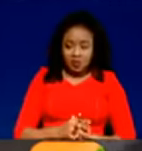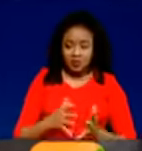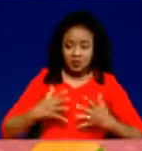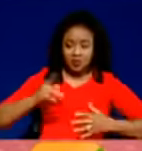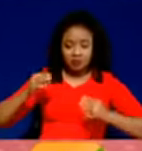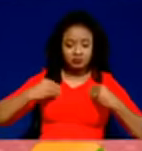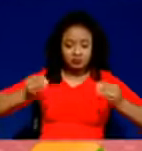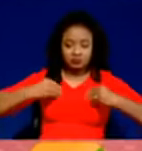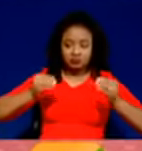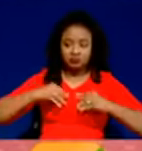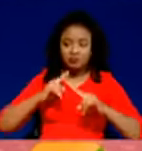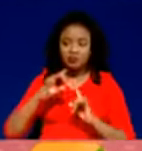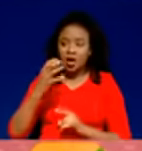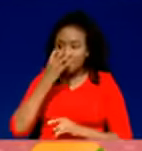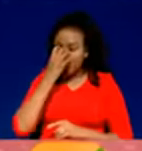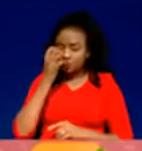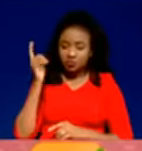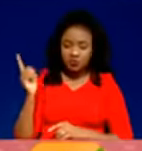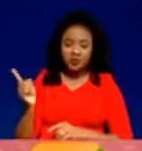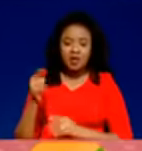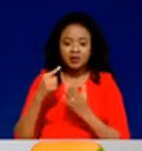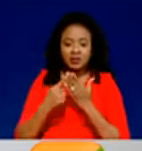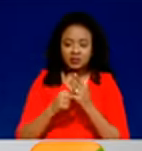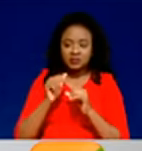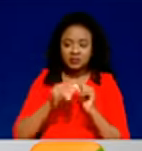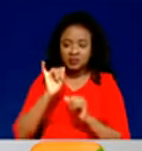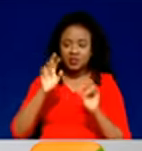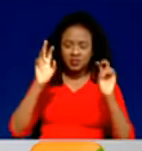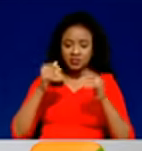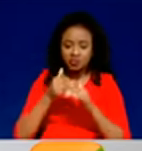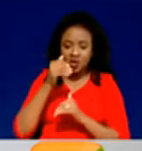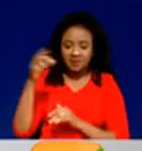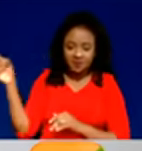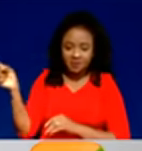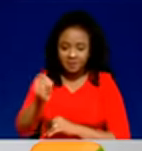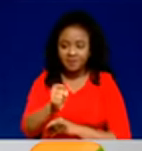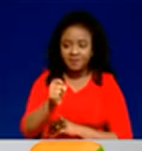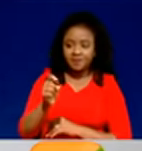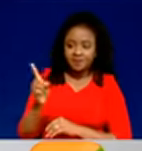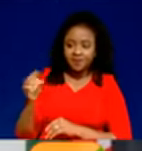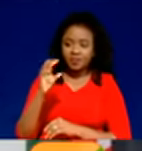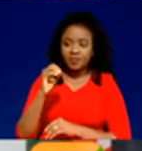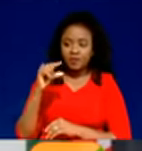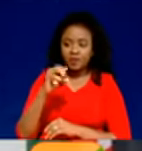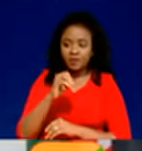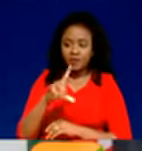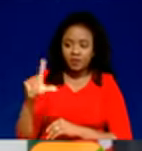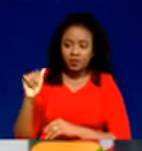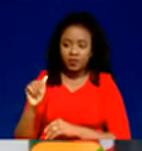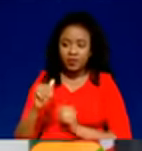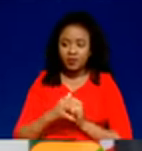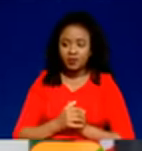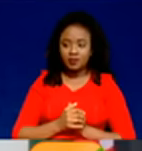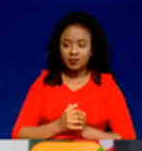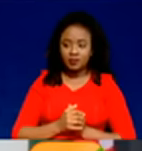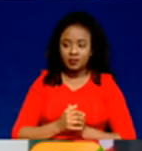walikana. Rais Ruto alizungumzia swala hilo baada ya kumteua Jenerali Ogola. Dignity of the